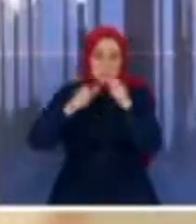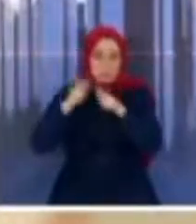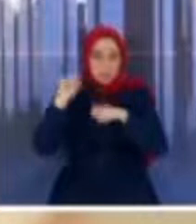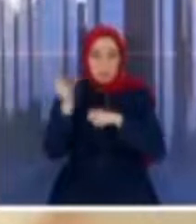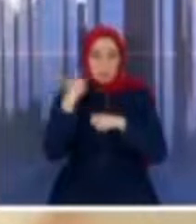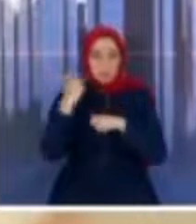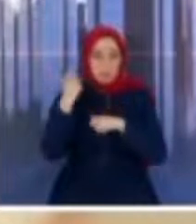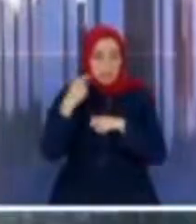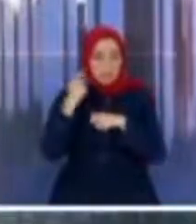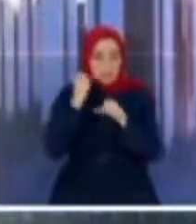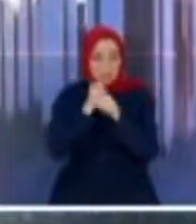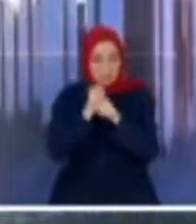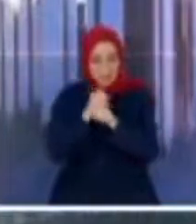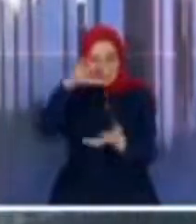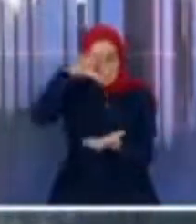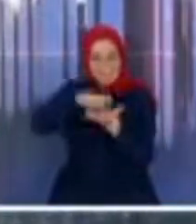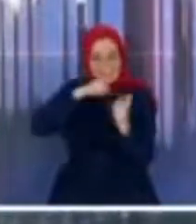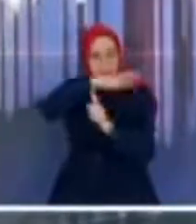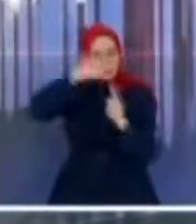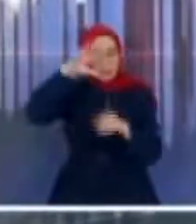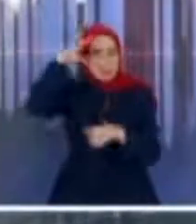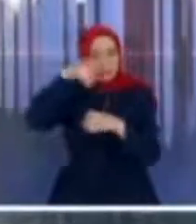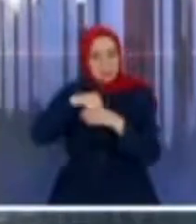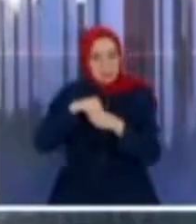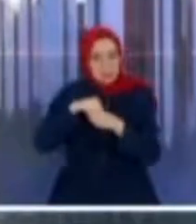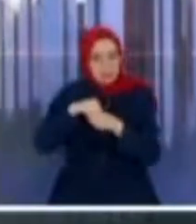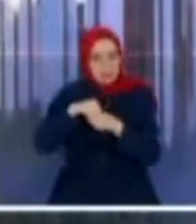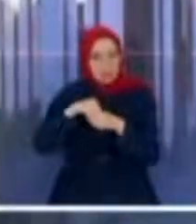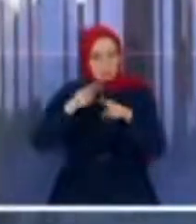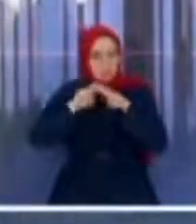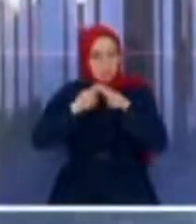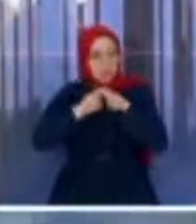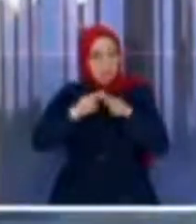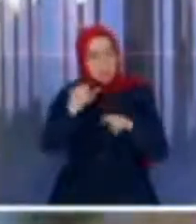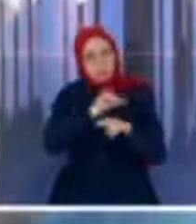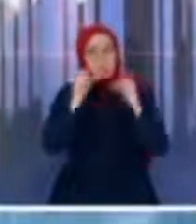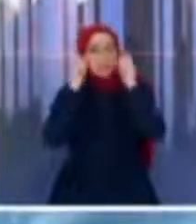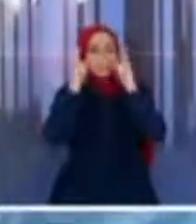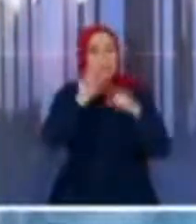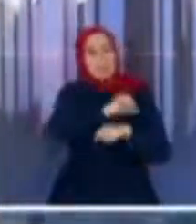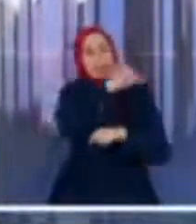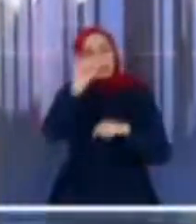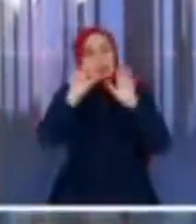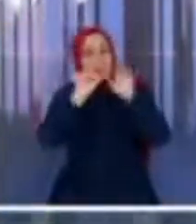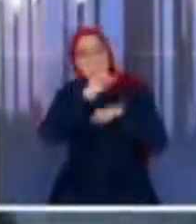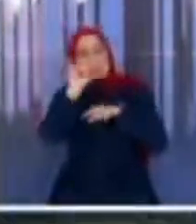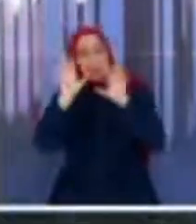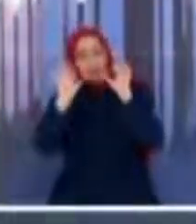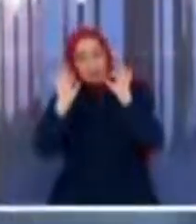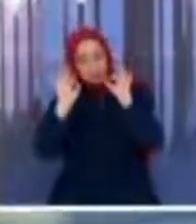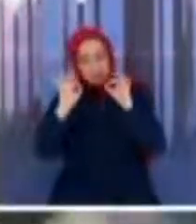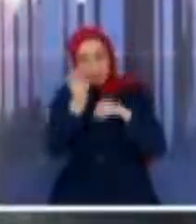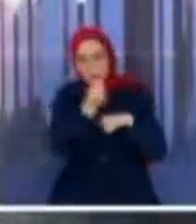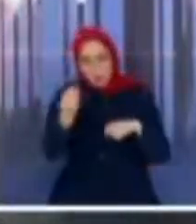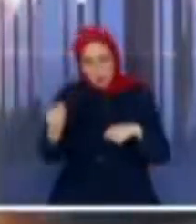متاع المراكز المجتمعية، يعني السنتر متاعك ما لازموش فارغ. إذا كان صباح من 8 إلى 10 فيه سيونس من عرش متاع صغار